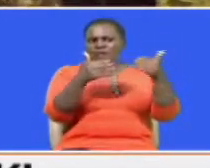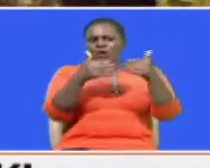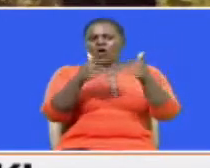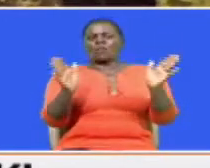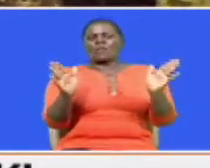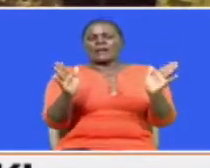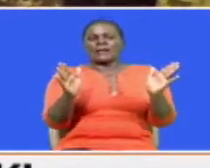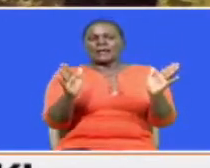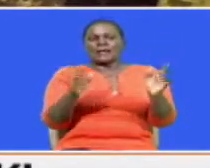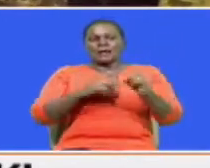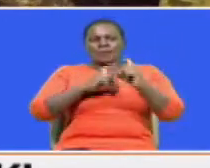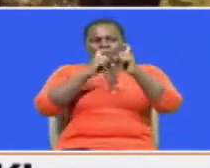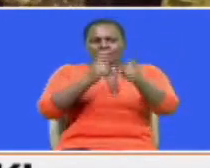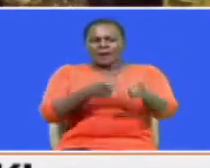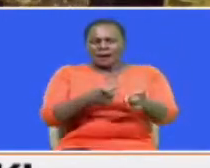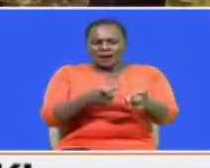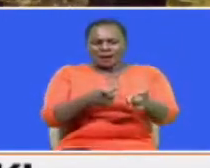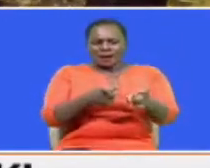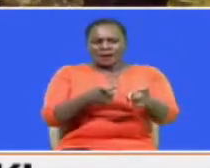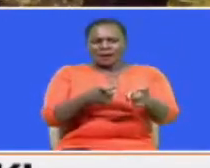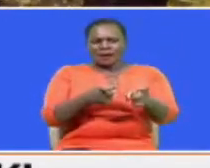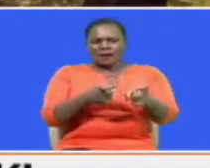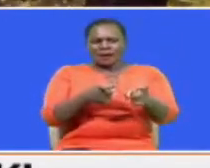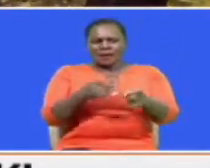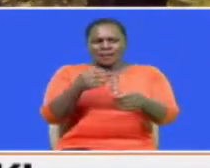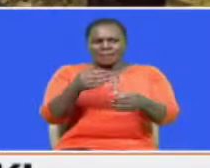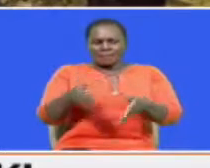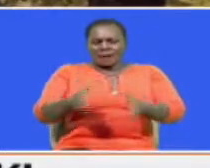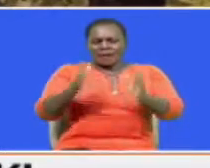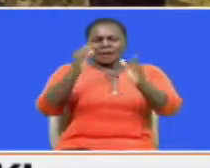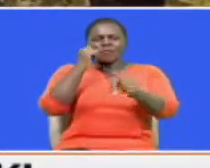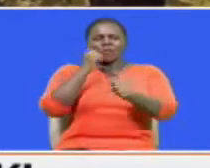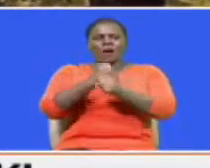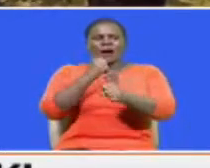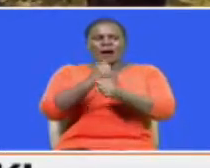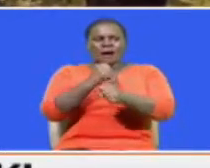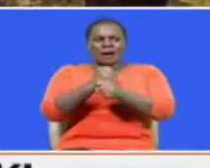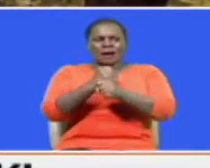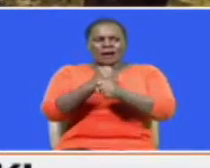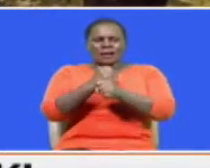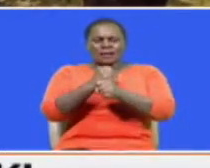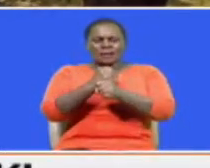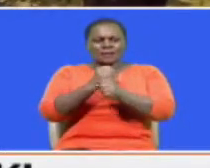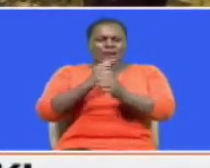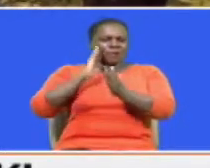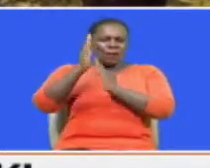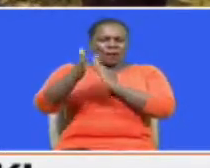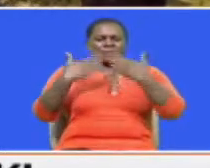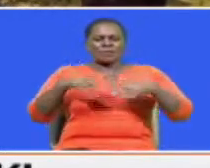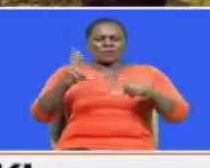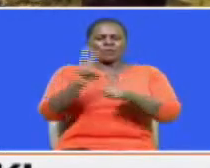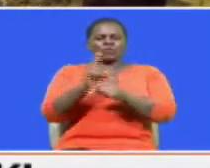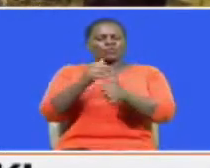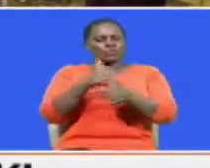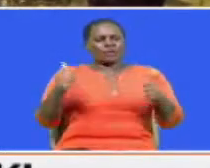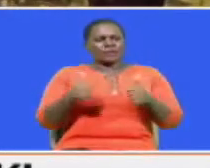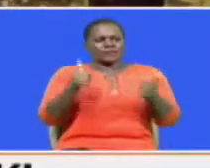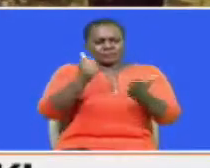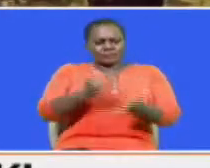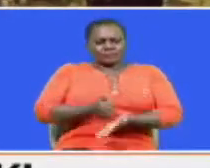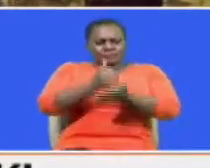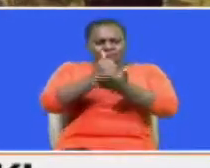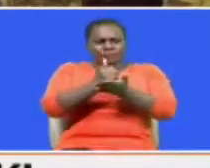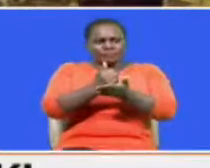kutolewa. Na hiyo award ikitolewa, hii barabara itaanza na itakuwa ni barabara nyewe ambayo watu wangu watatumia vizuri.